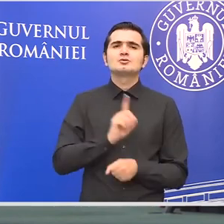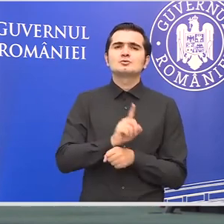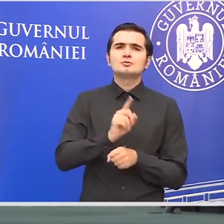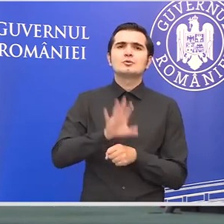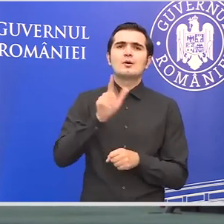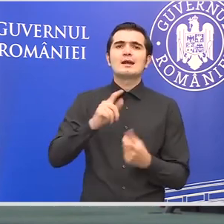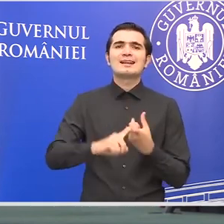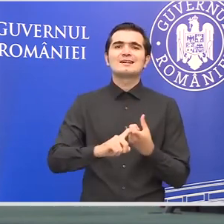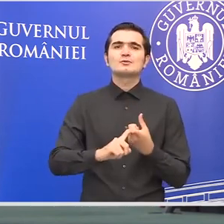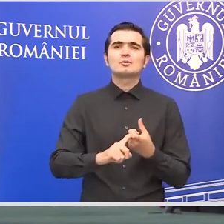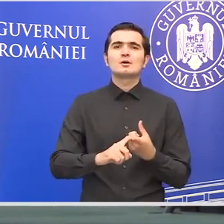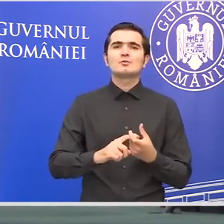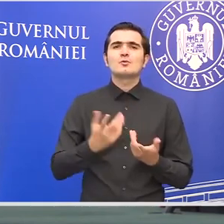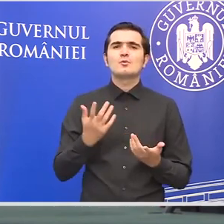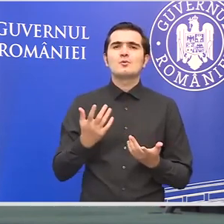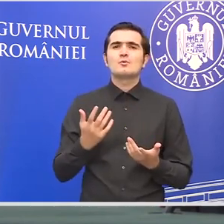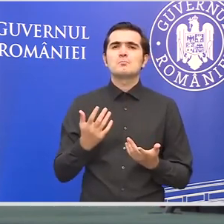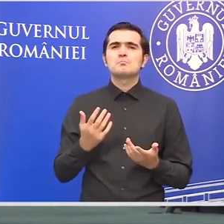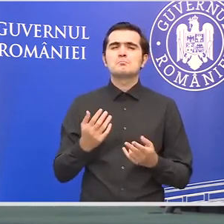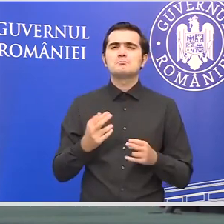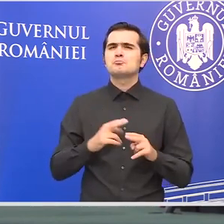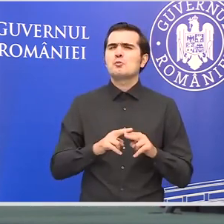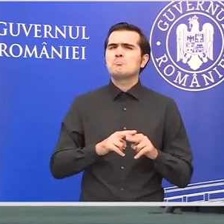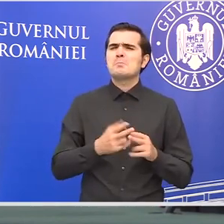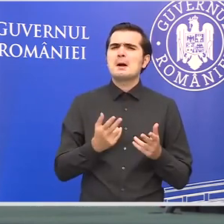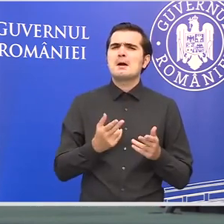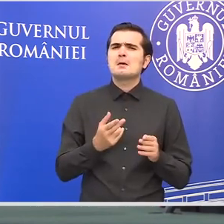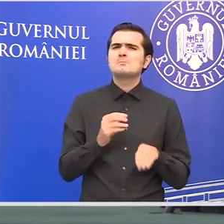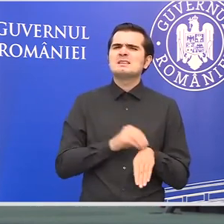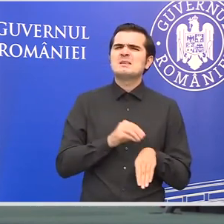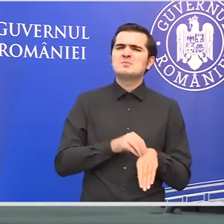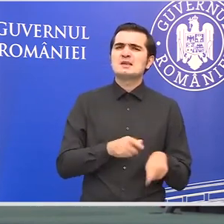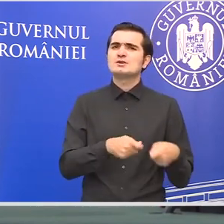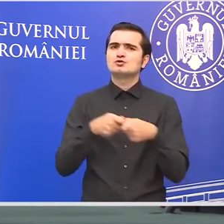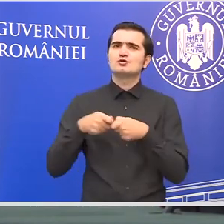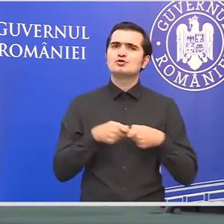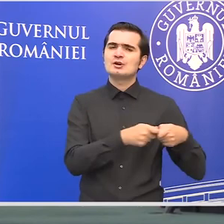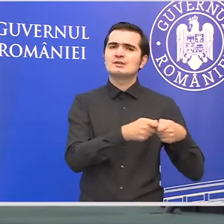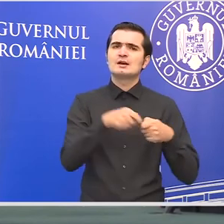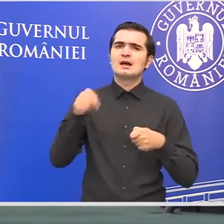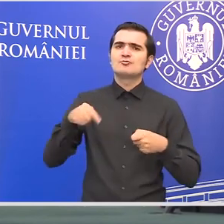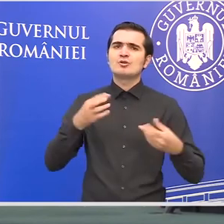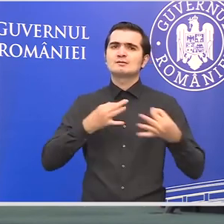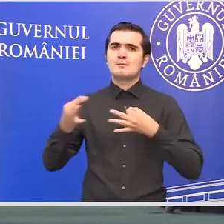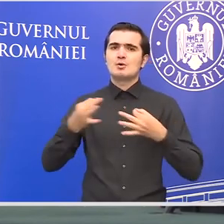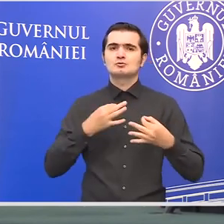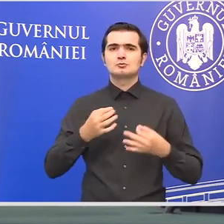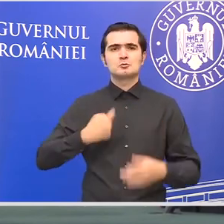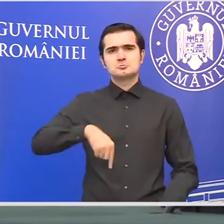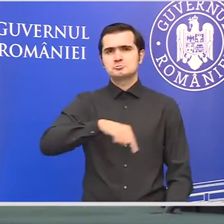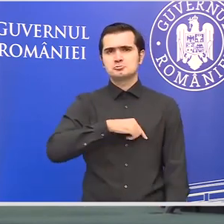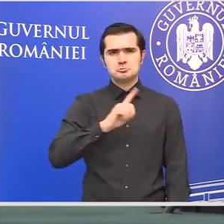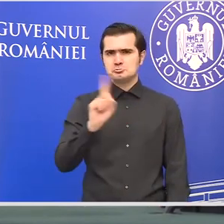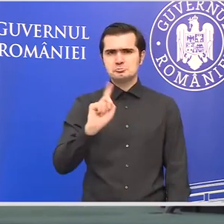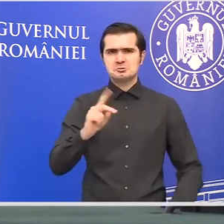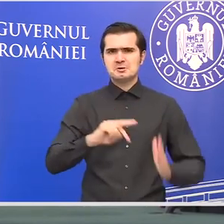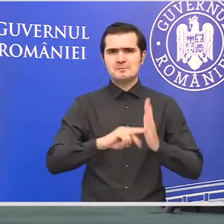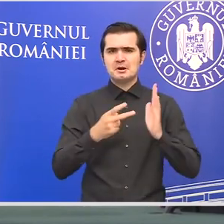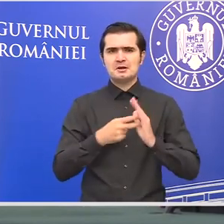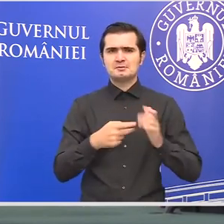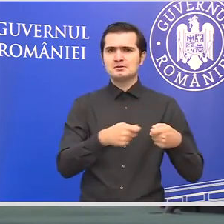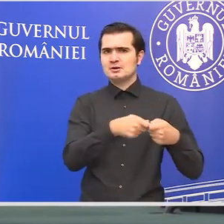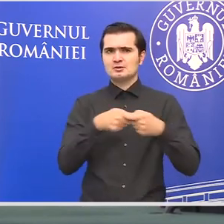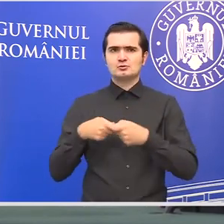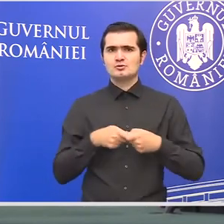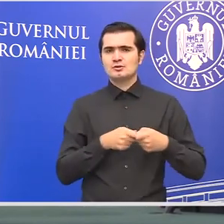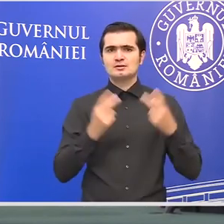percepția societății asupra unei măsuri de acest gen. Nu cred că suntem pregătiți ca societate să